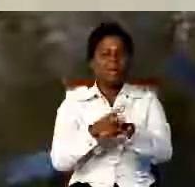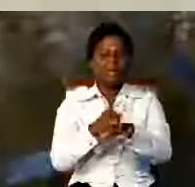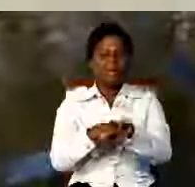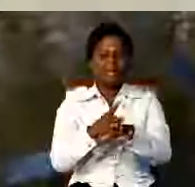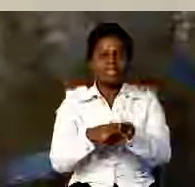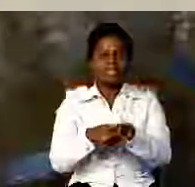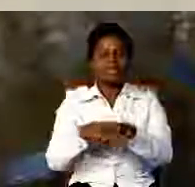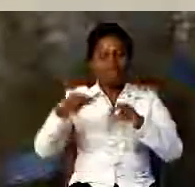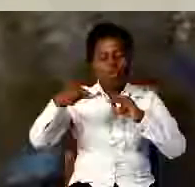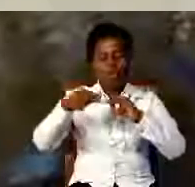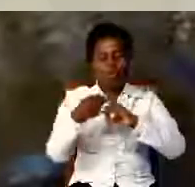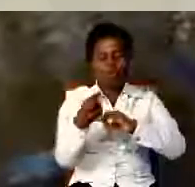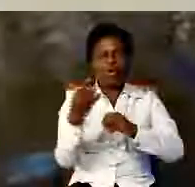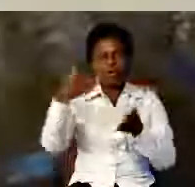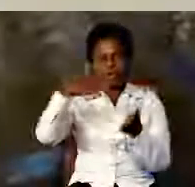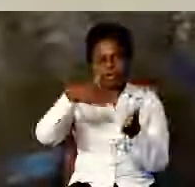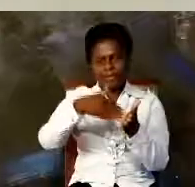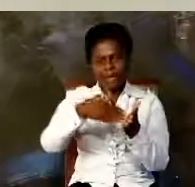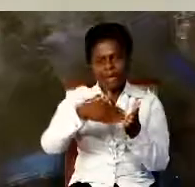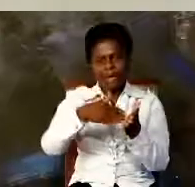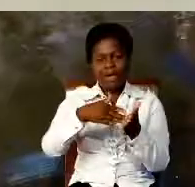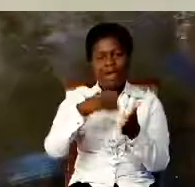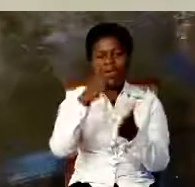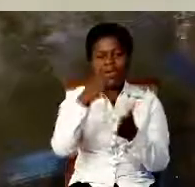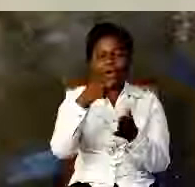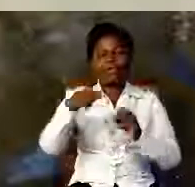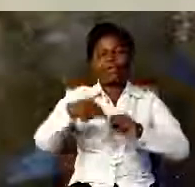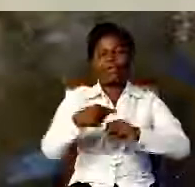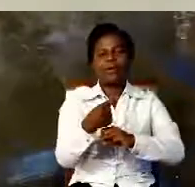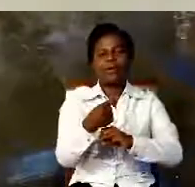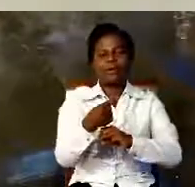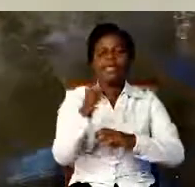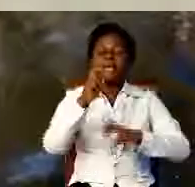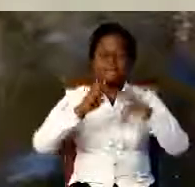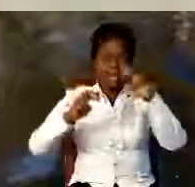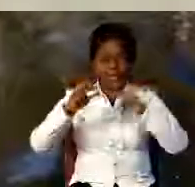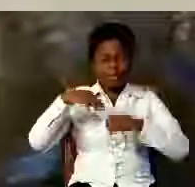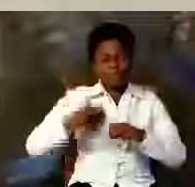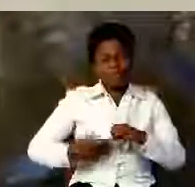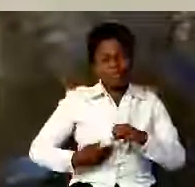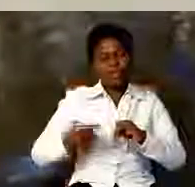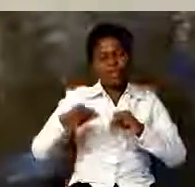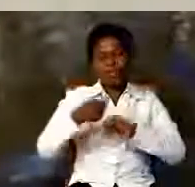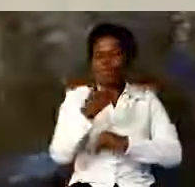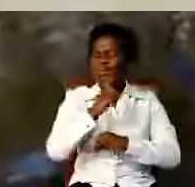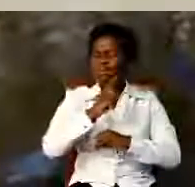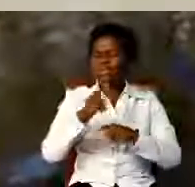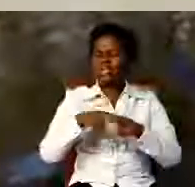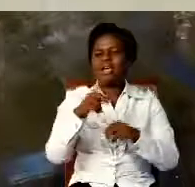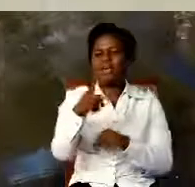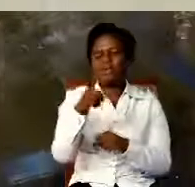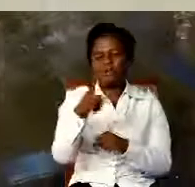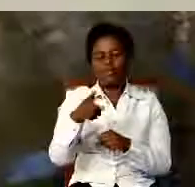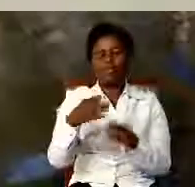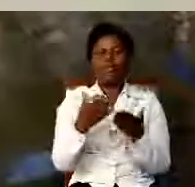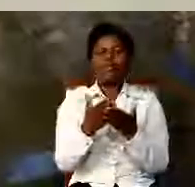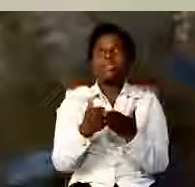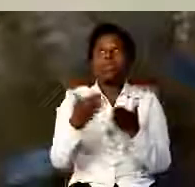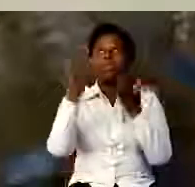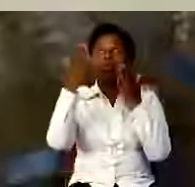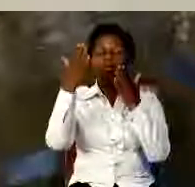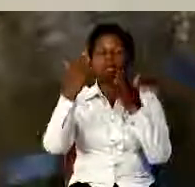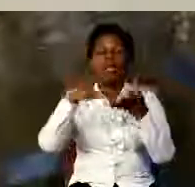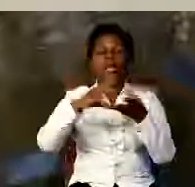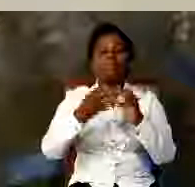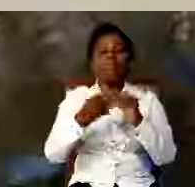wa kuoa ukifika, fanya nini Beatrice? Oa. Tafuta mke uoe, usikae hivyo hivyo, maana hata Mungu